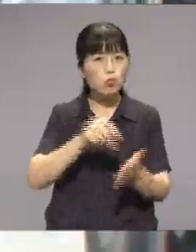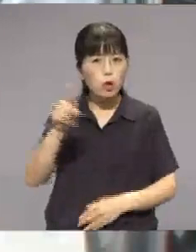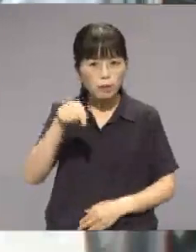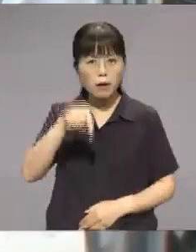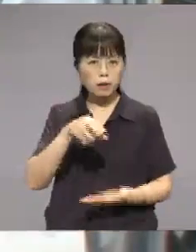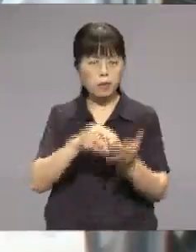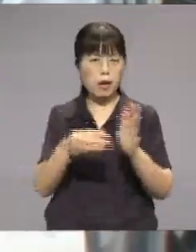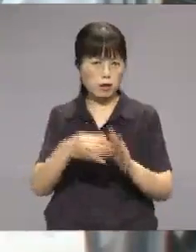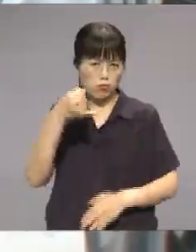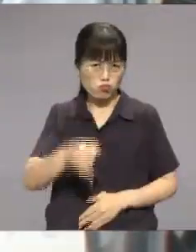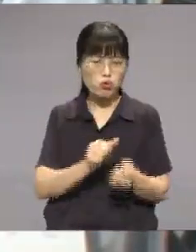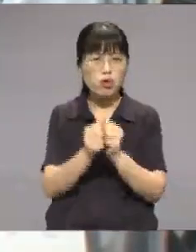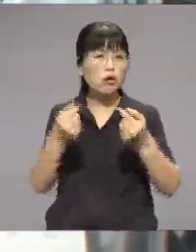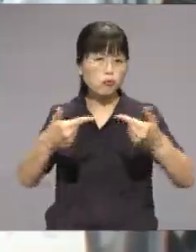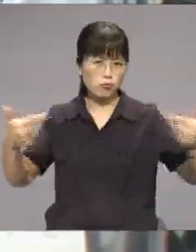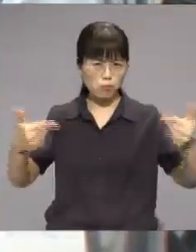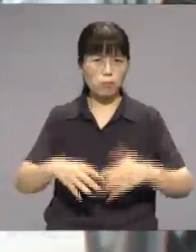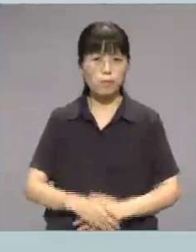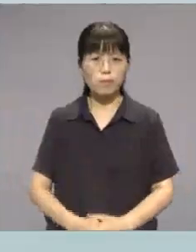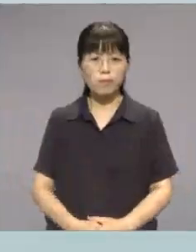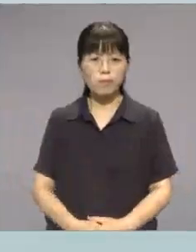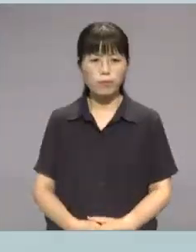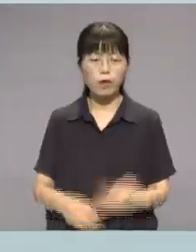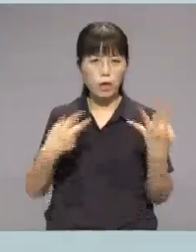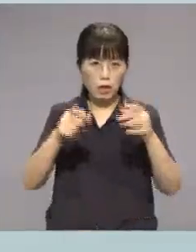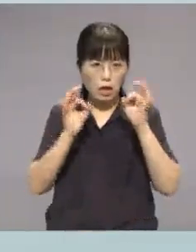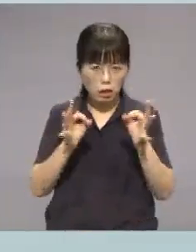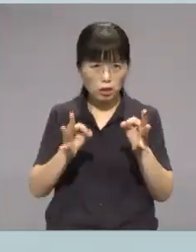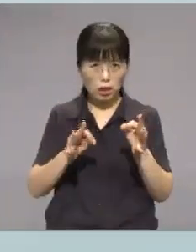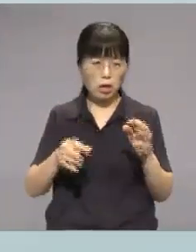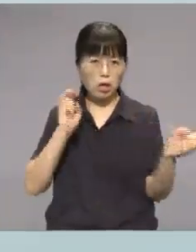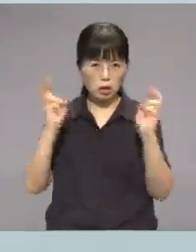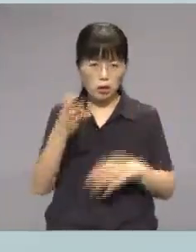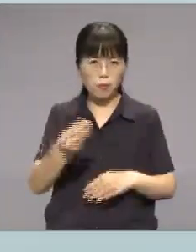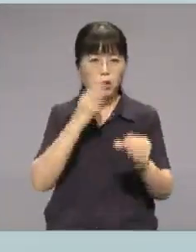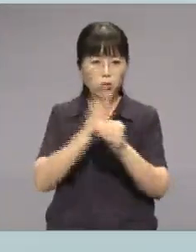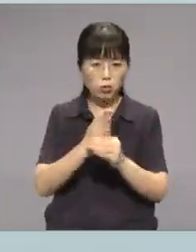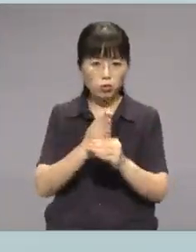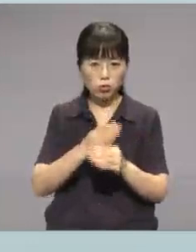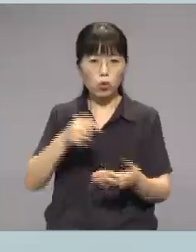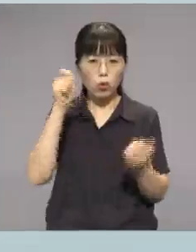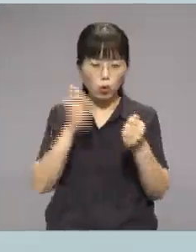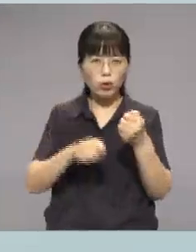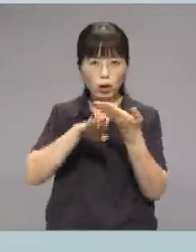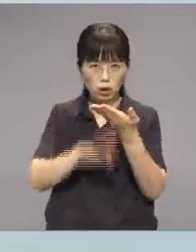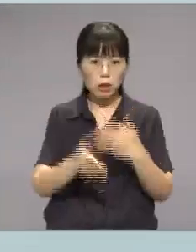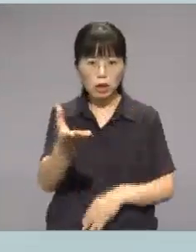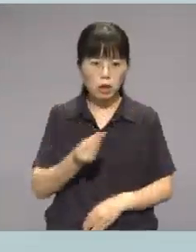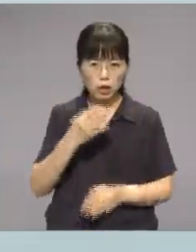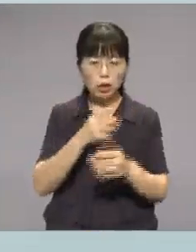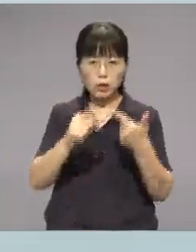그만큼 부실 채권도 급증했다는 점입니다 4대 은행의 기업 대출 가운데 고정 이하 여시는 올해